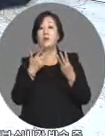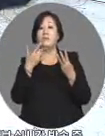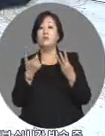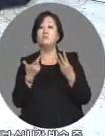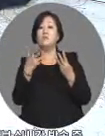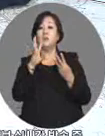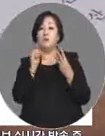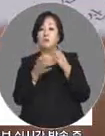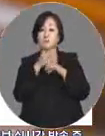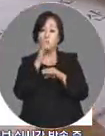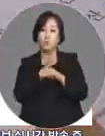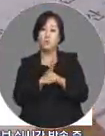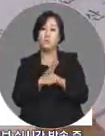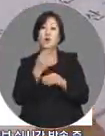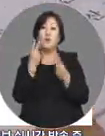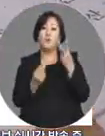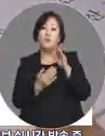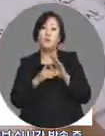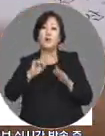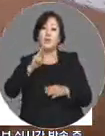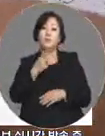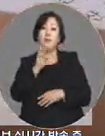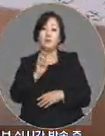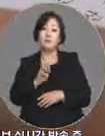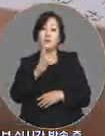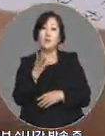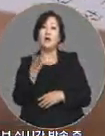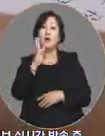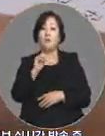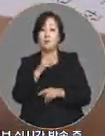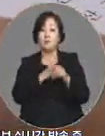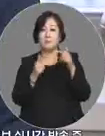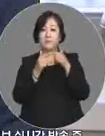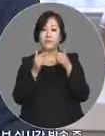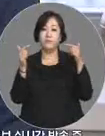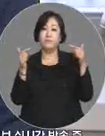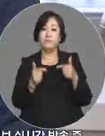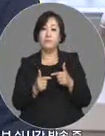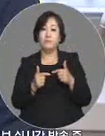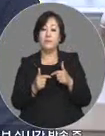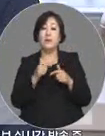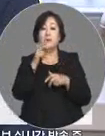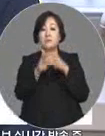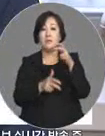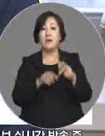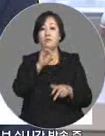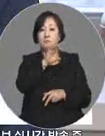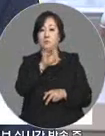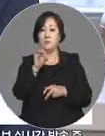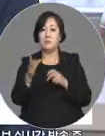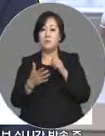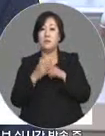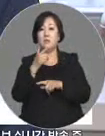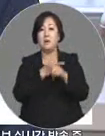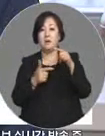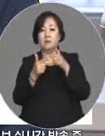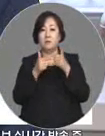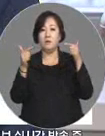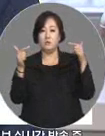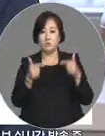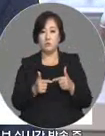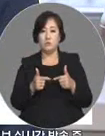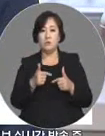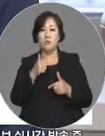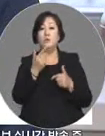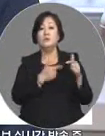1867억 원, 전년도보다 234억 원이 줄었습니다. 이제 사업 연차에 따라 가지고 사업비 감액될 수밖에 없는 고속도로